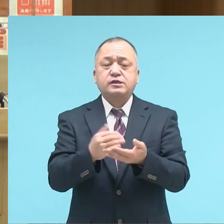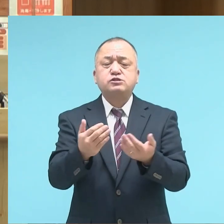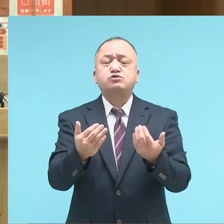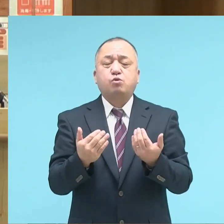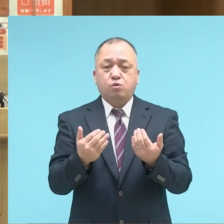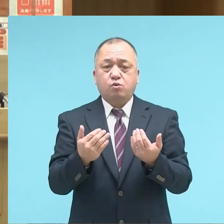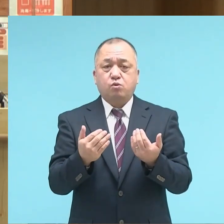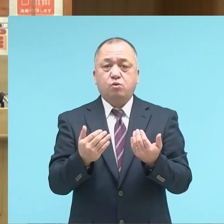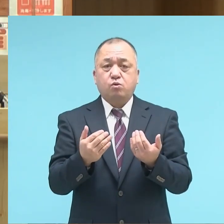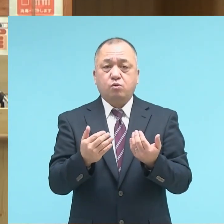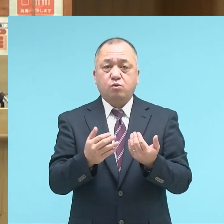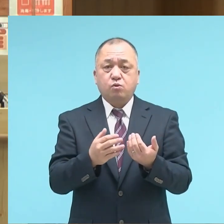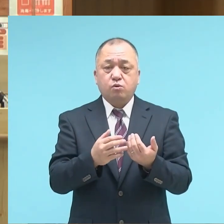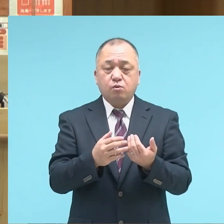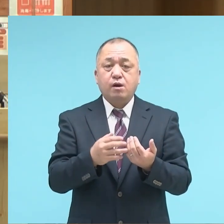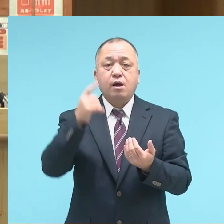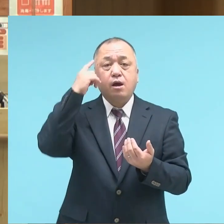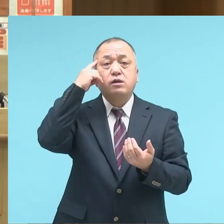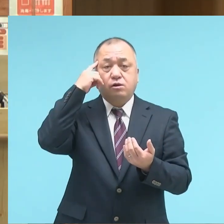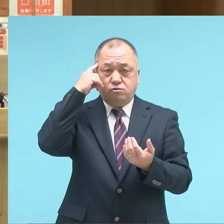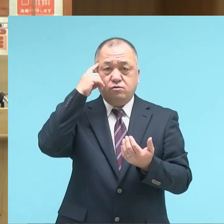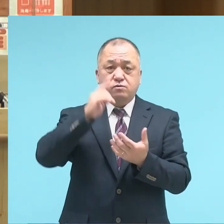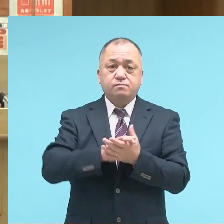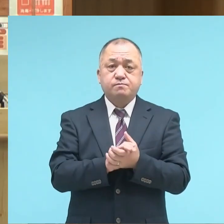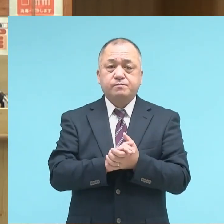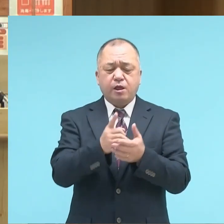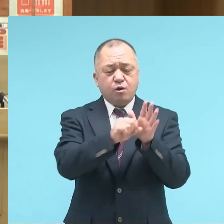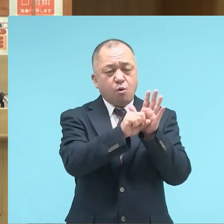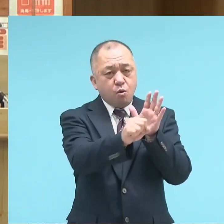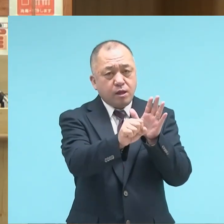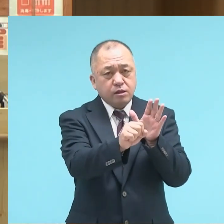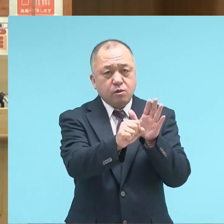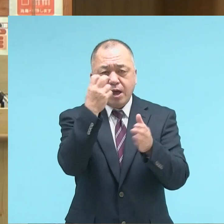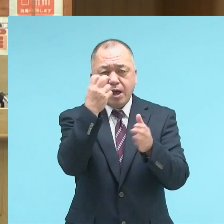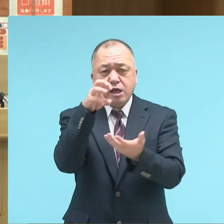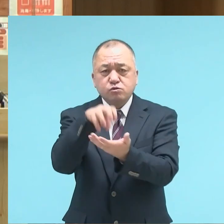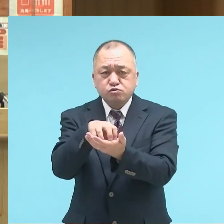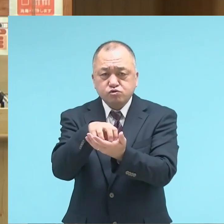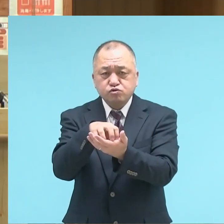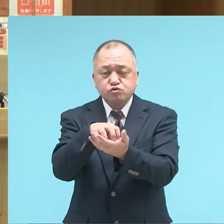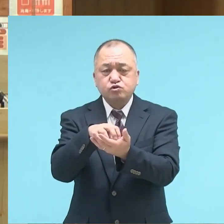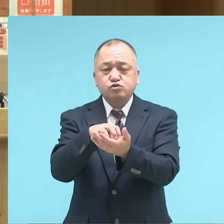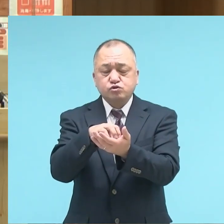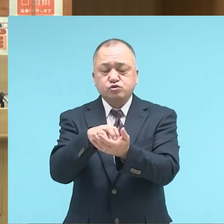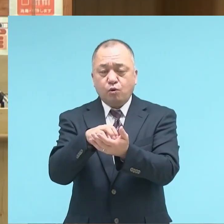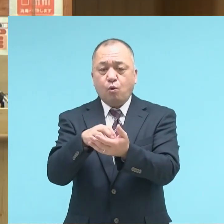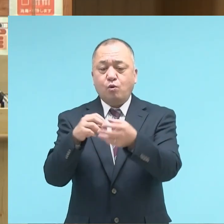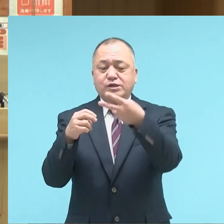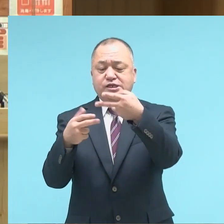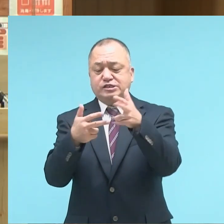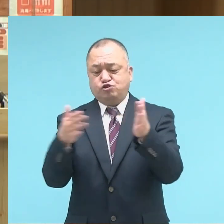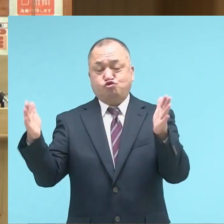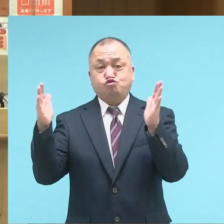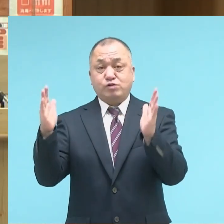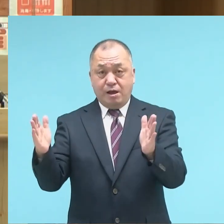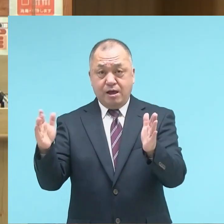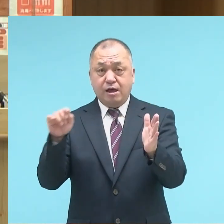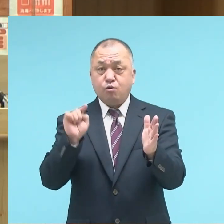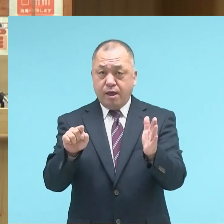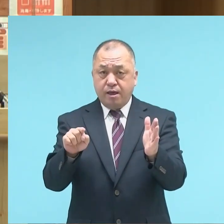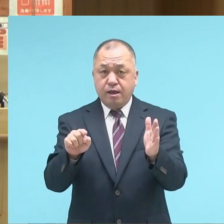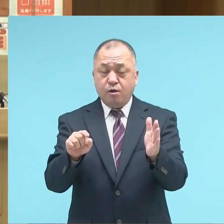そうしていかなければならないということがありますので、そういった効果などを検証する単位である2週間というもので、しっかり